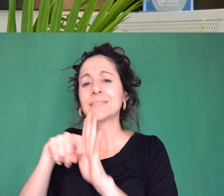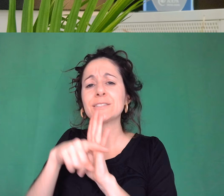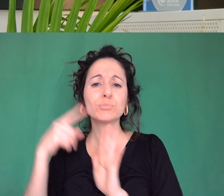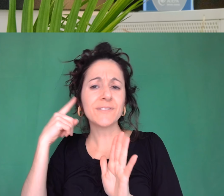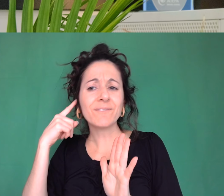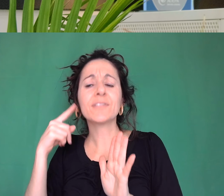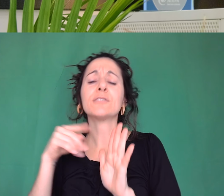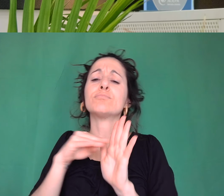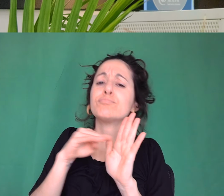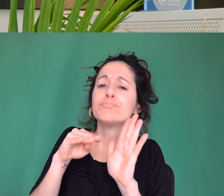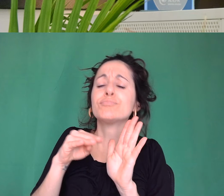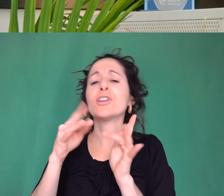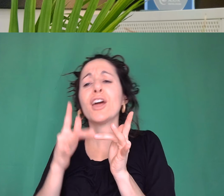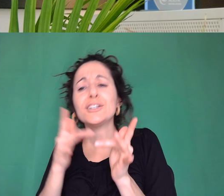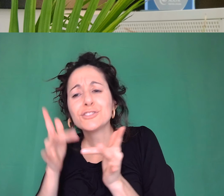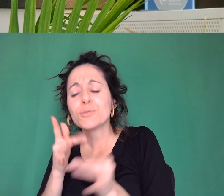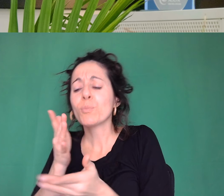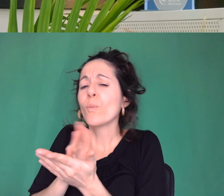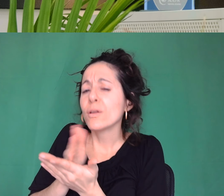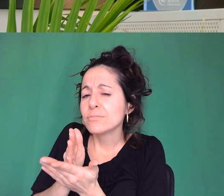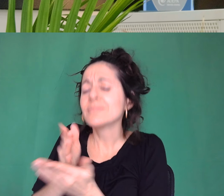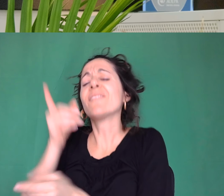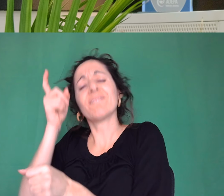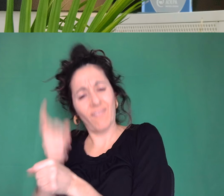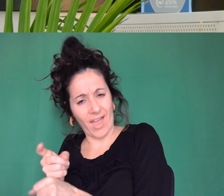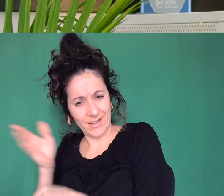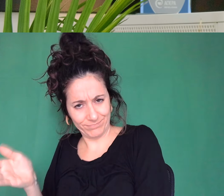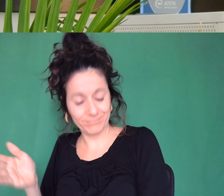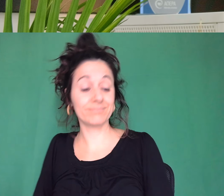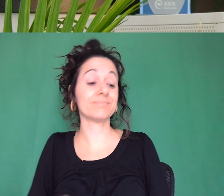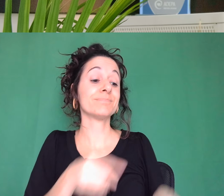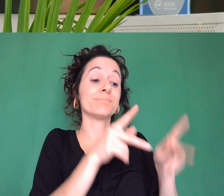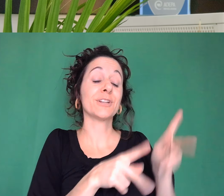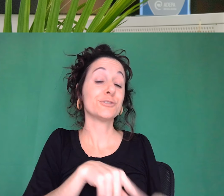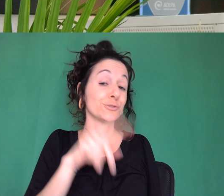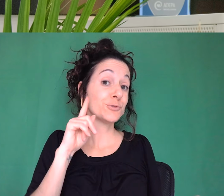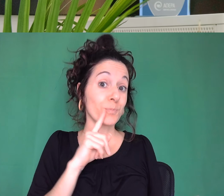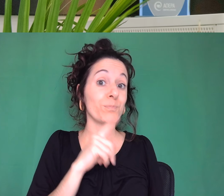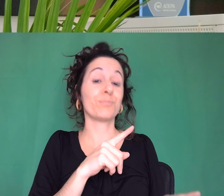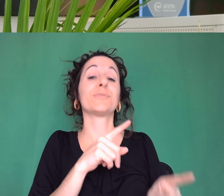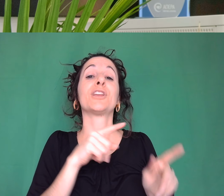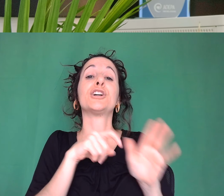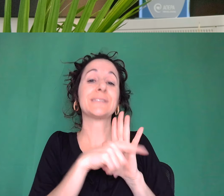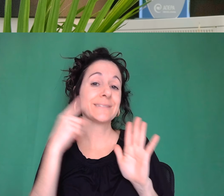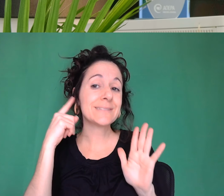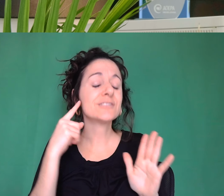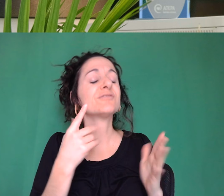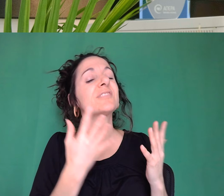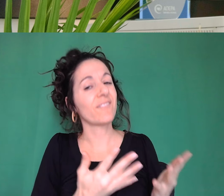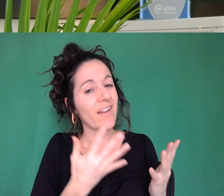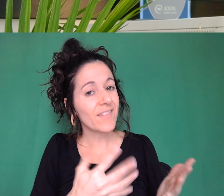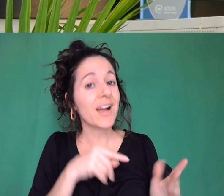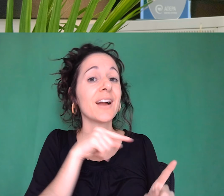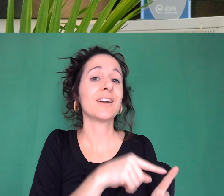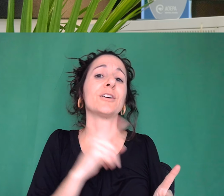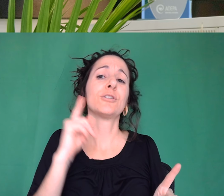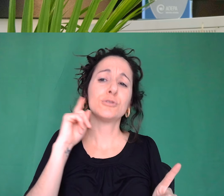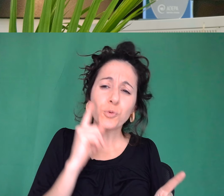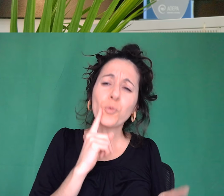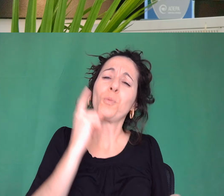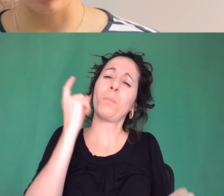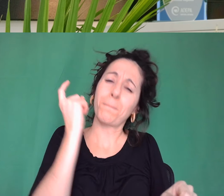légère, modérée à sévère, tandis qu'une surdité, on parle d'une personne sourde, c'est souvent une surdité sévère à profonde